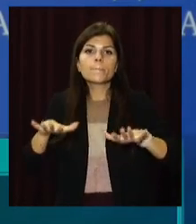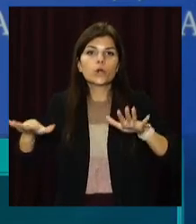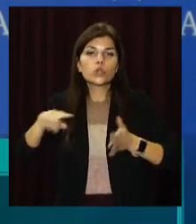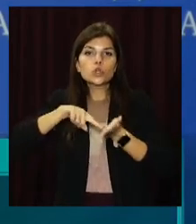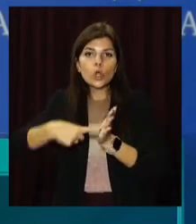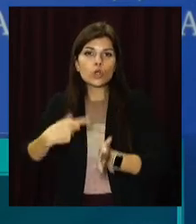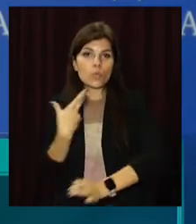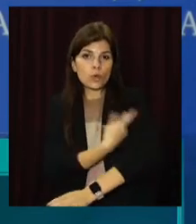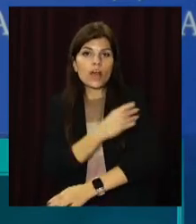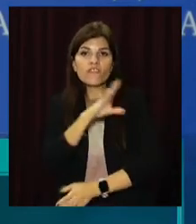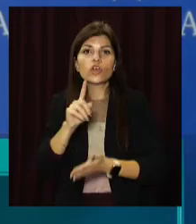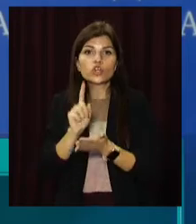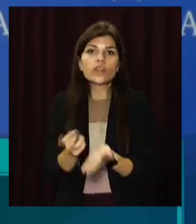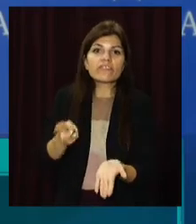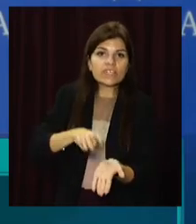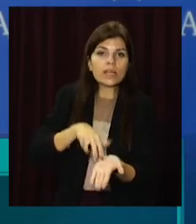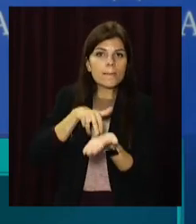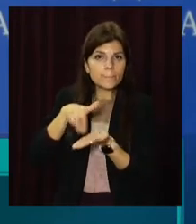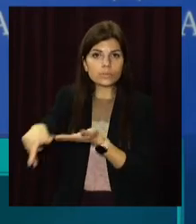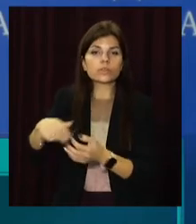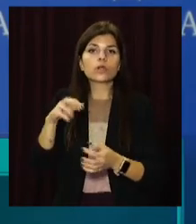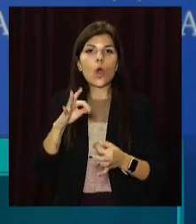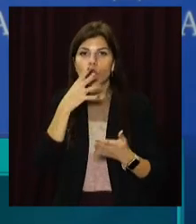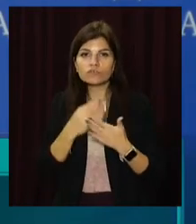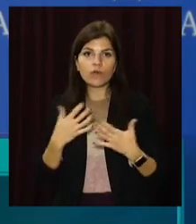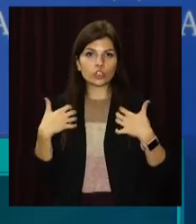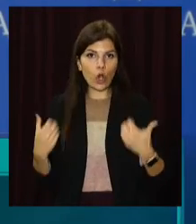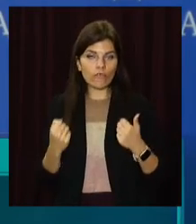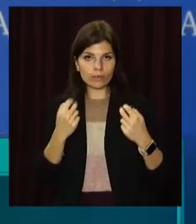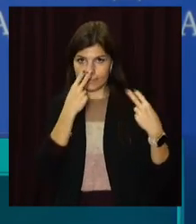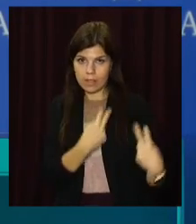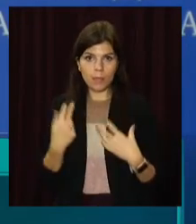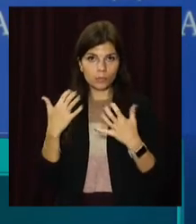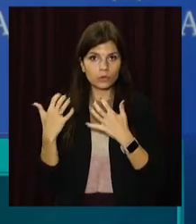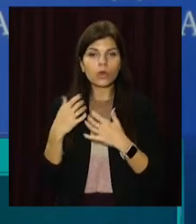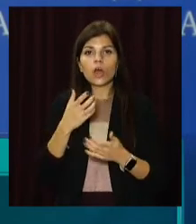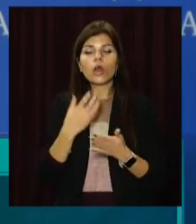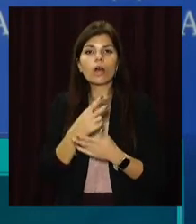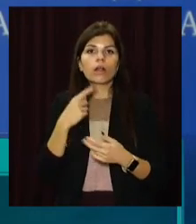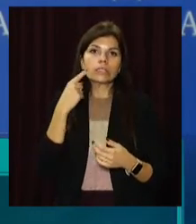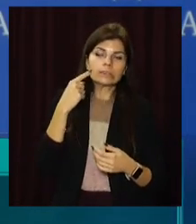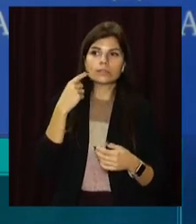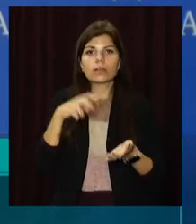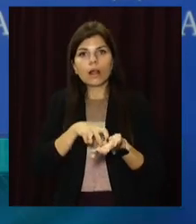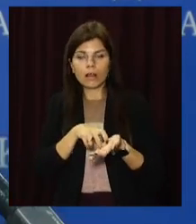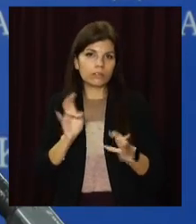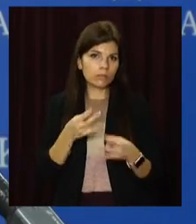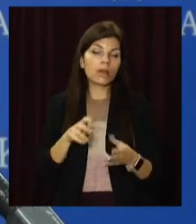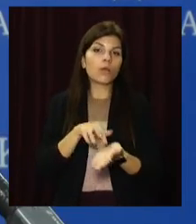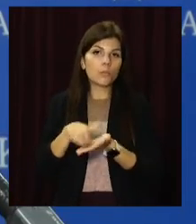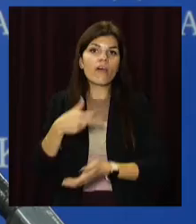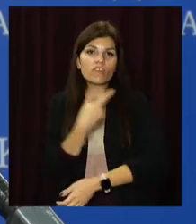Ви повинні встати і подбати про своє здоров'я, вийти з зони комфорту і щепитися.